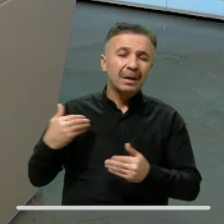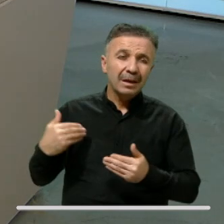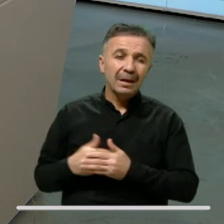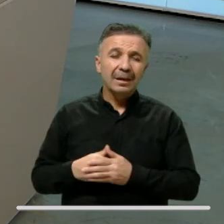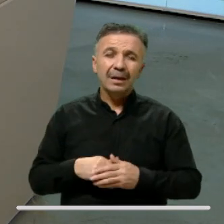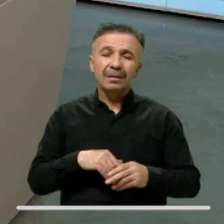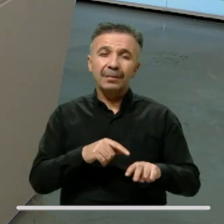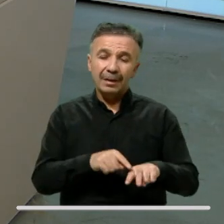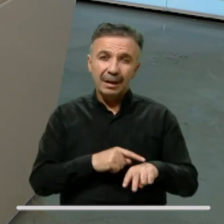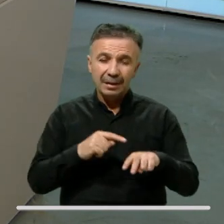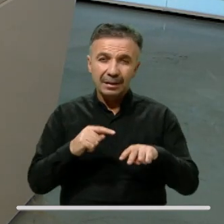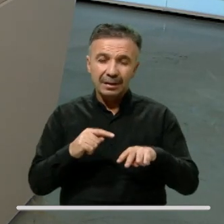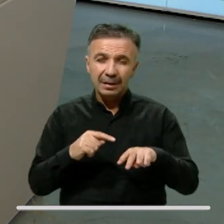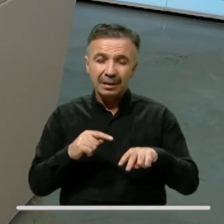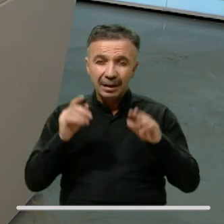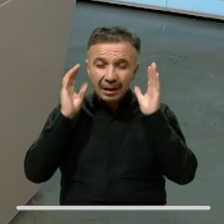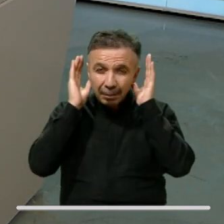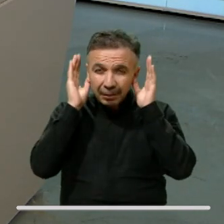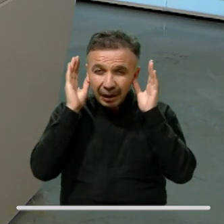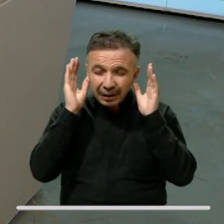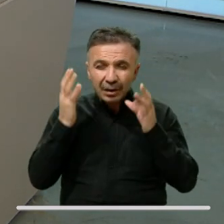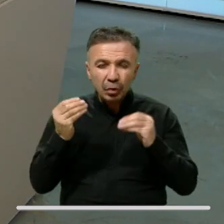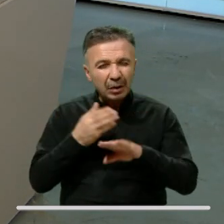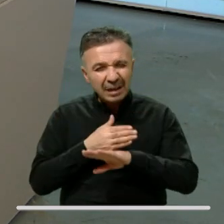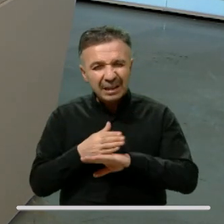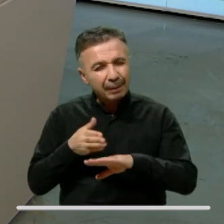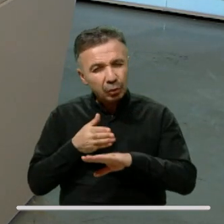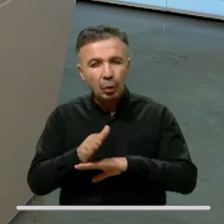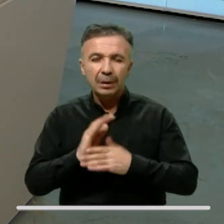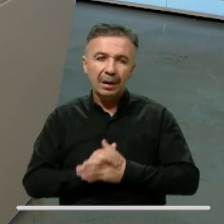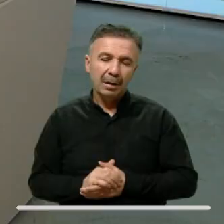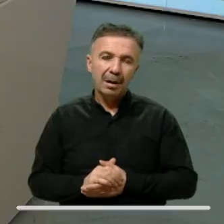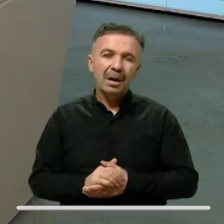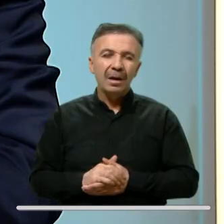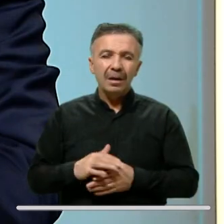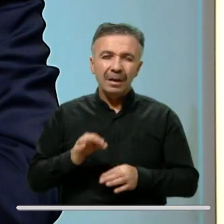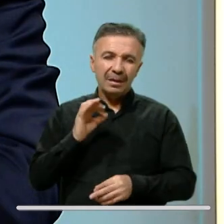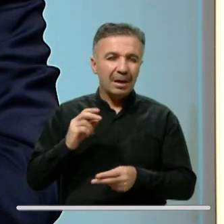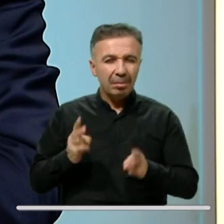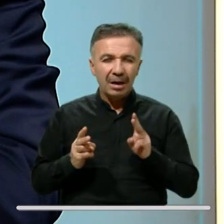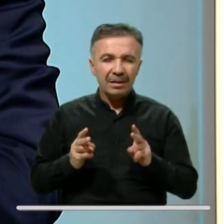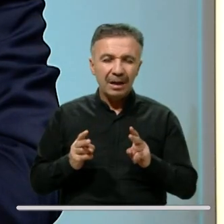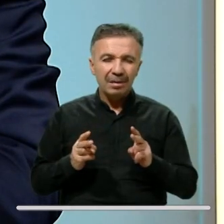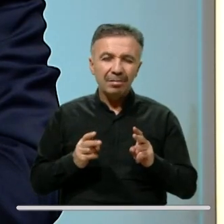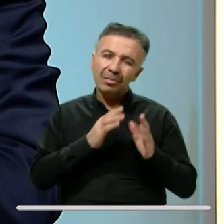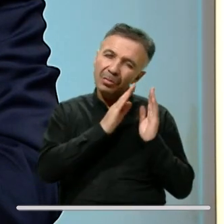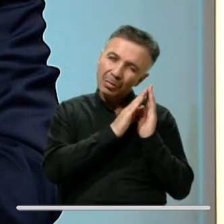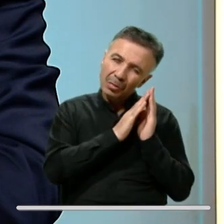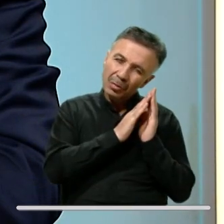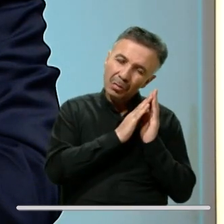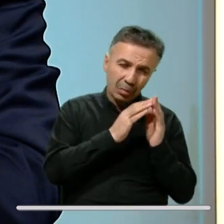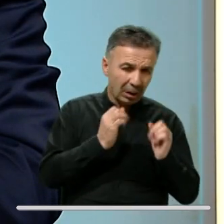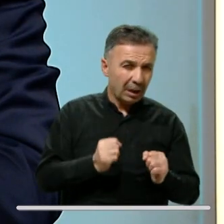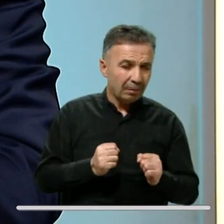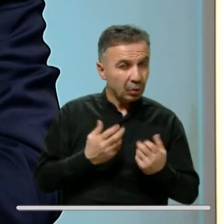yatsı vaktini çok geciktirmek doğru değil. Çünkü insan bazen dalabilir, uyuyabilir, uykuya kalabilir